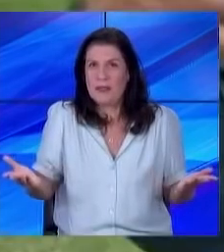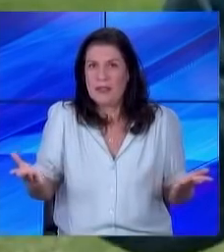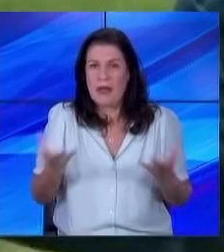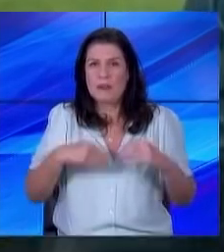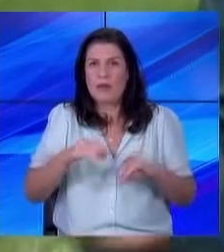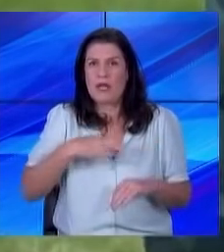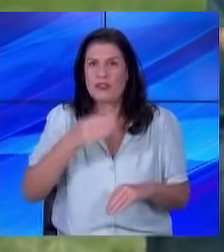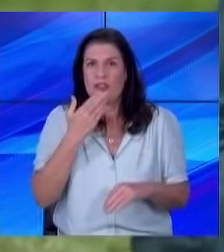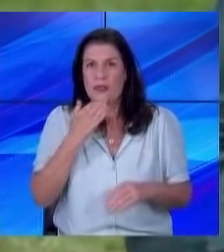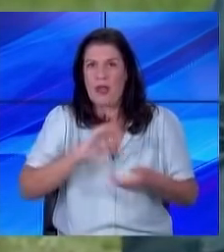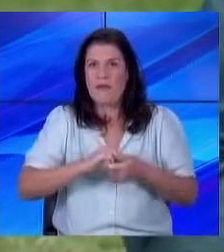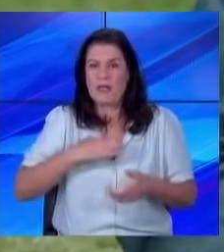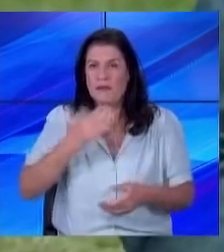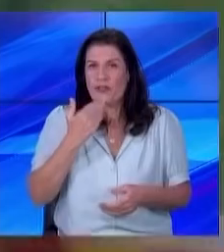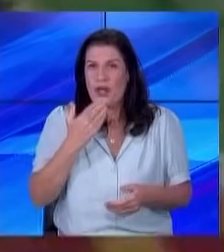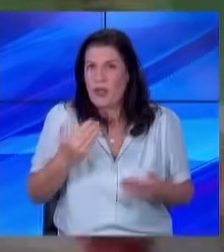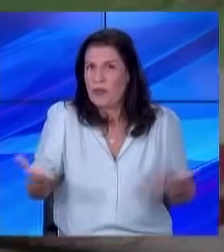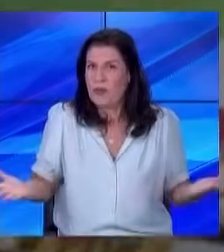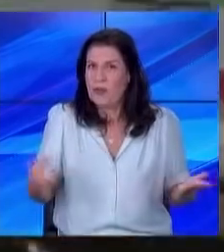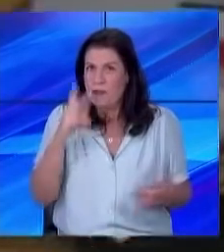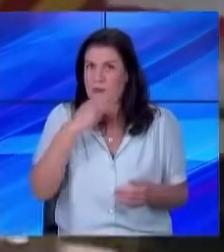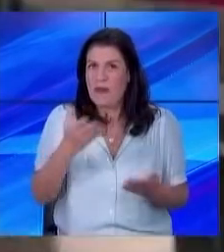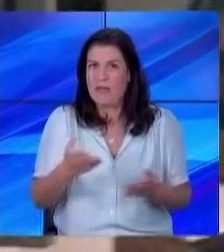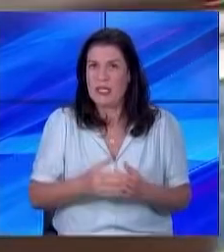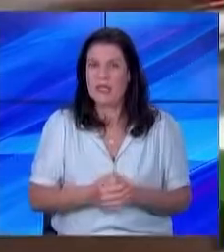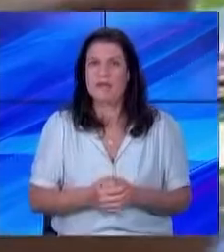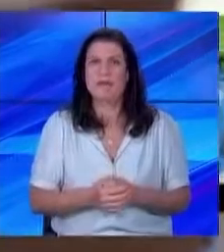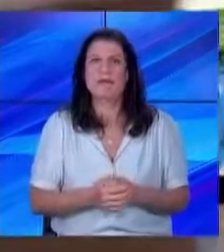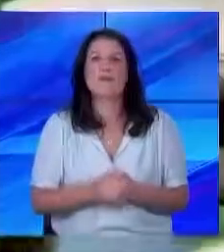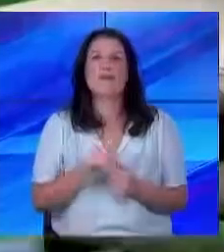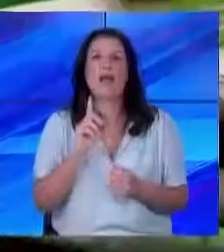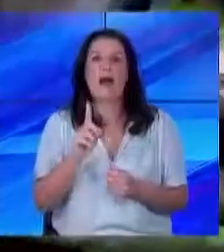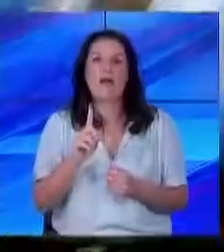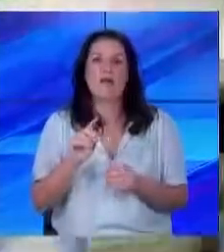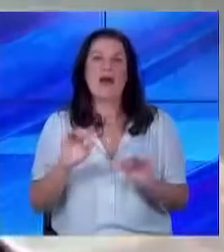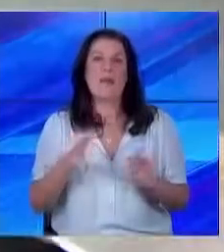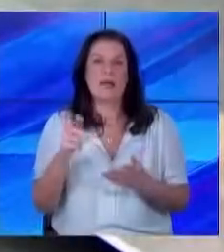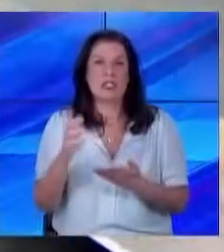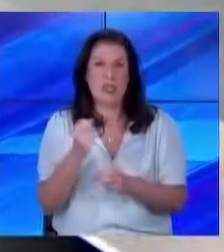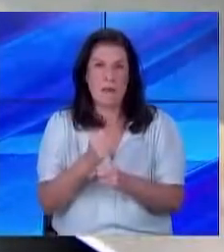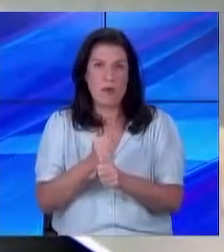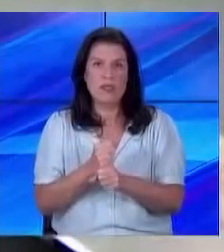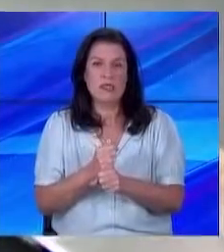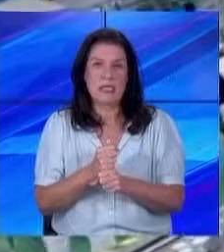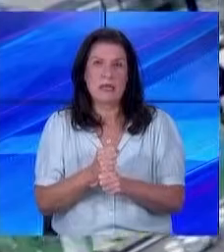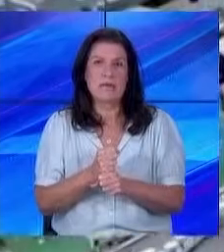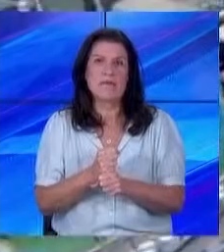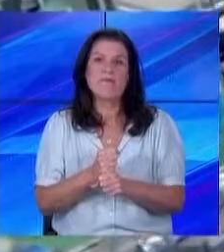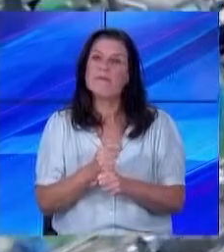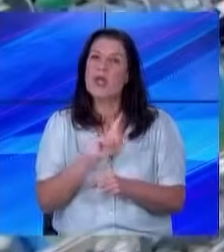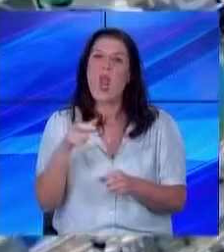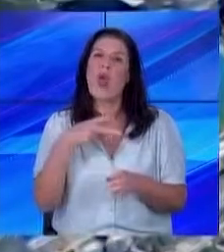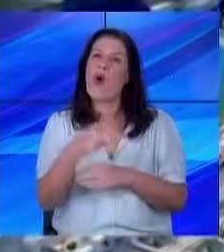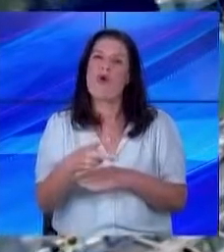Jewish. My friends are Jewish, you know, I mean. אלא שהצעד של בן אנד ג'ריז לא עובר בלי שגם הם משלמים